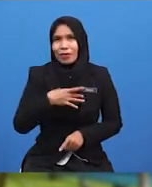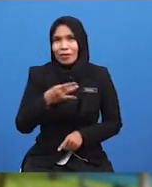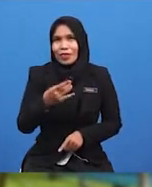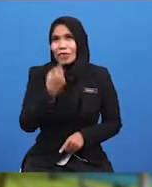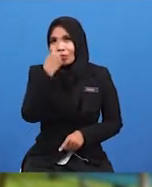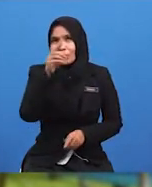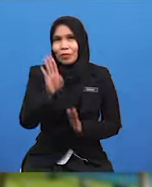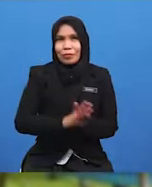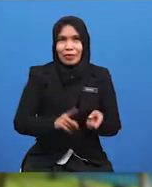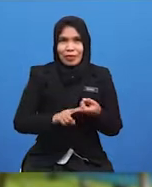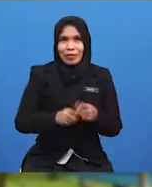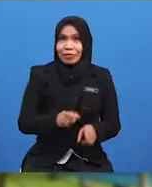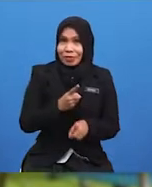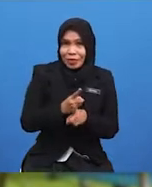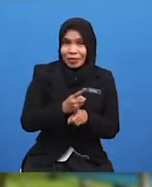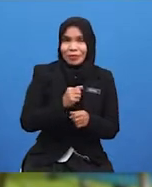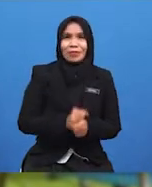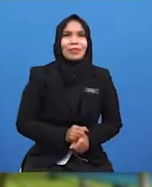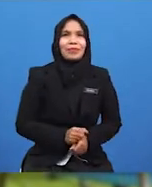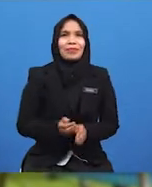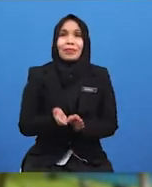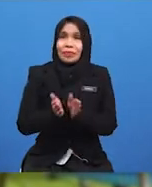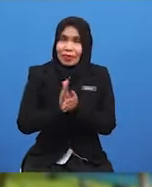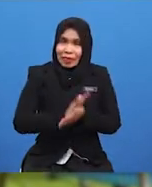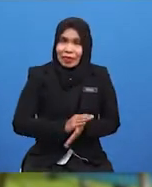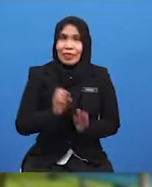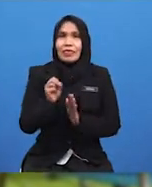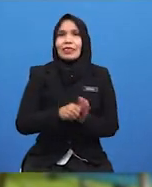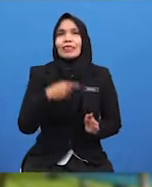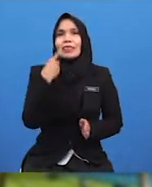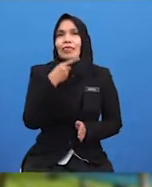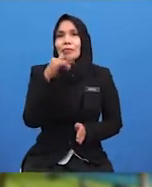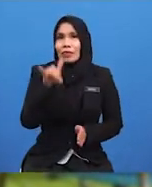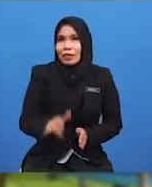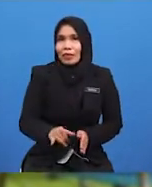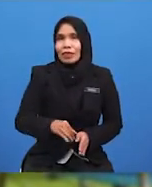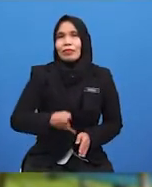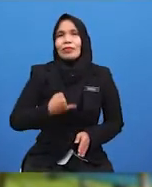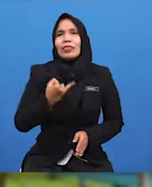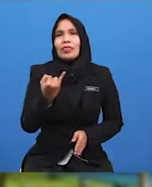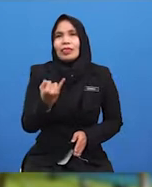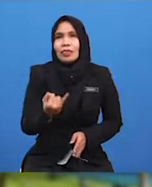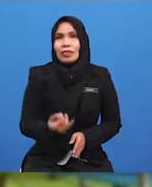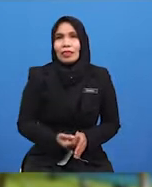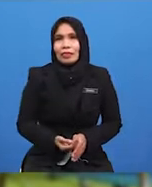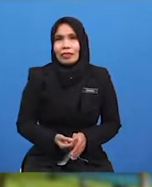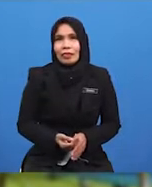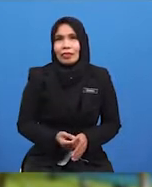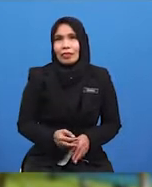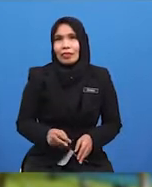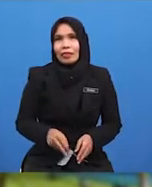berkawan Betul tak jadi sesiapa yang ingin mempunyai ramai